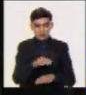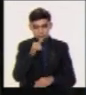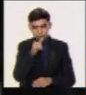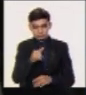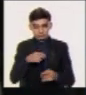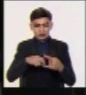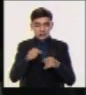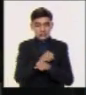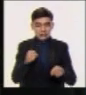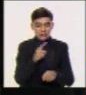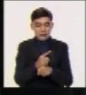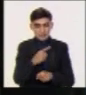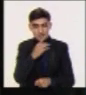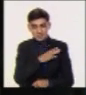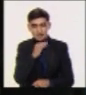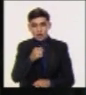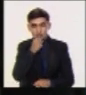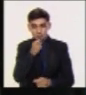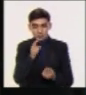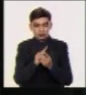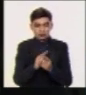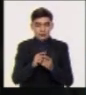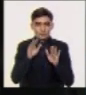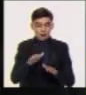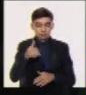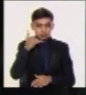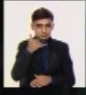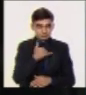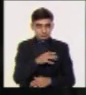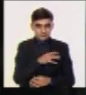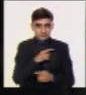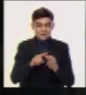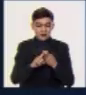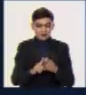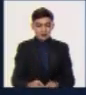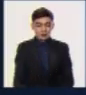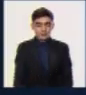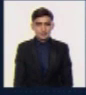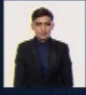шығармай отыр екен. Сондықтан журналистерге тек телефон арқылы байланысқа шықты.